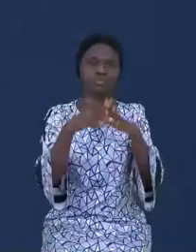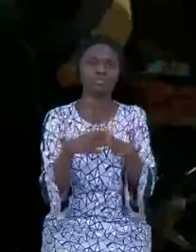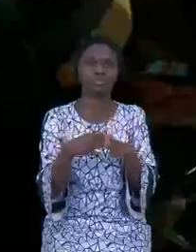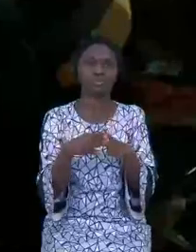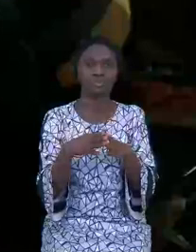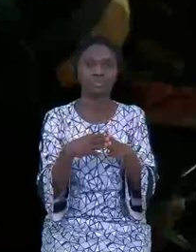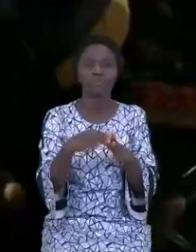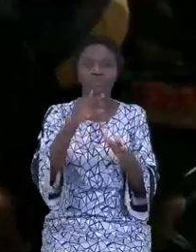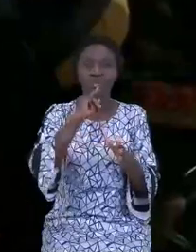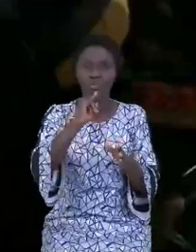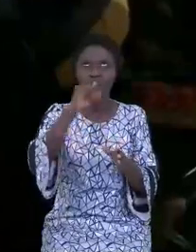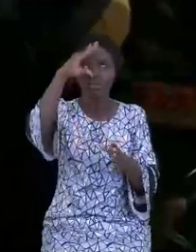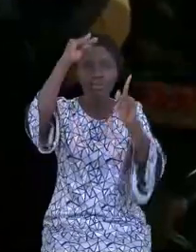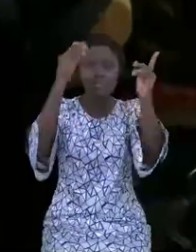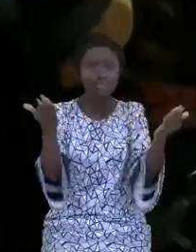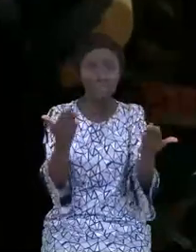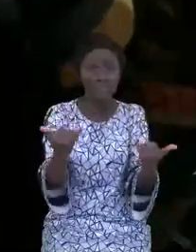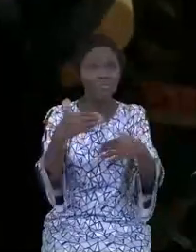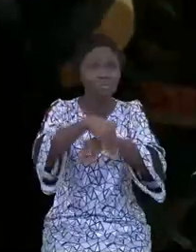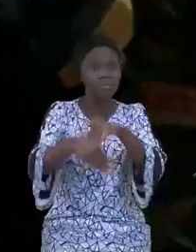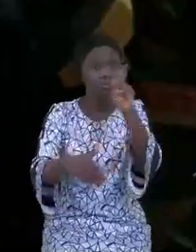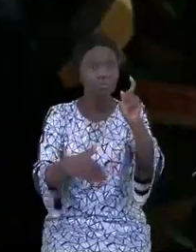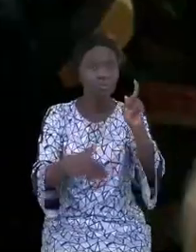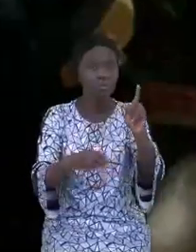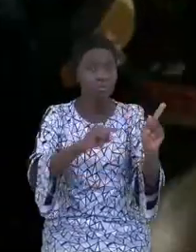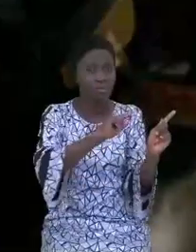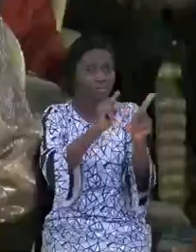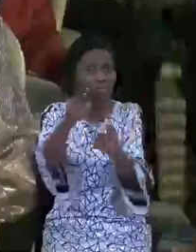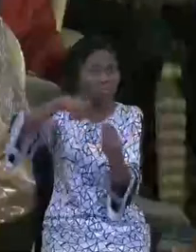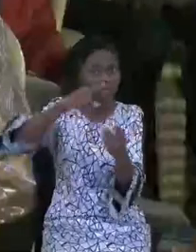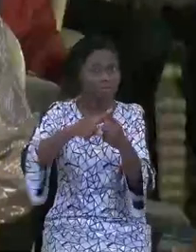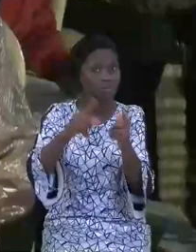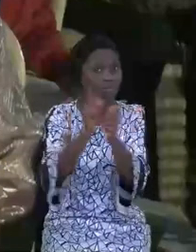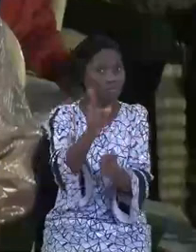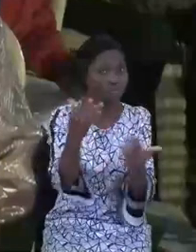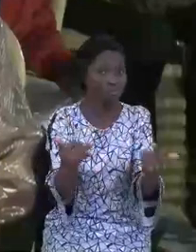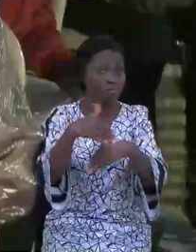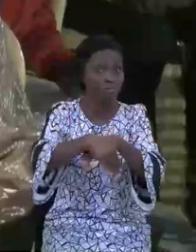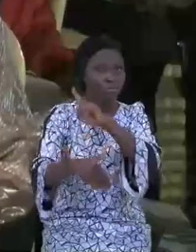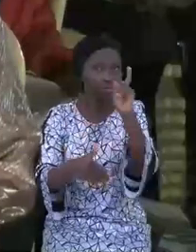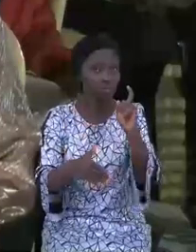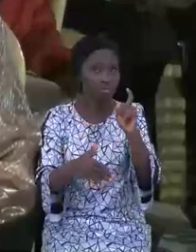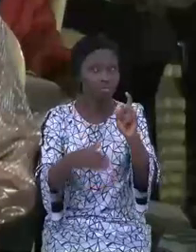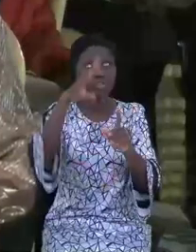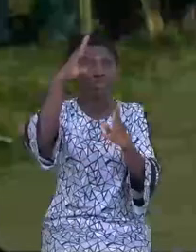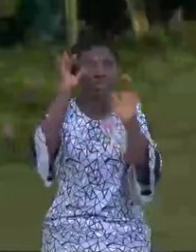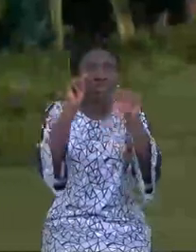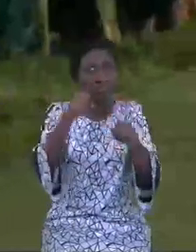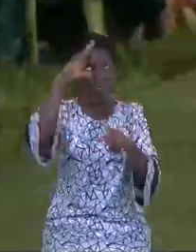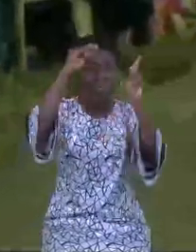soir? Est-ce qu'il va de lieu en lieu pour ta... Est-ce qu'il va te guérir ce